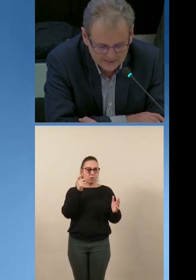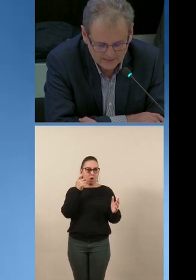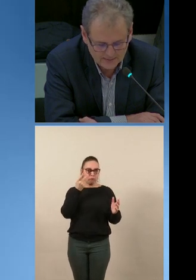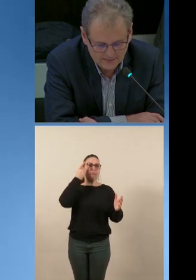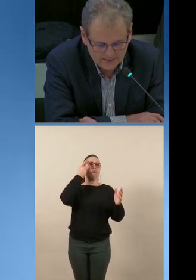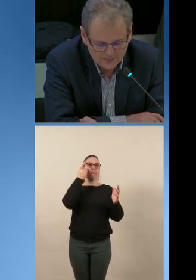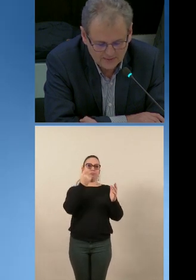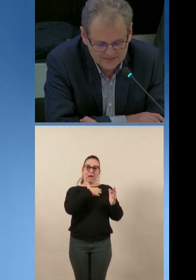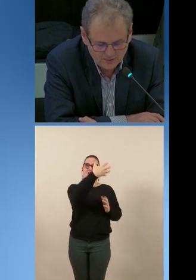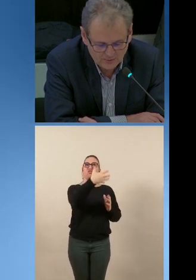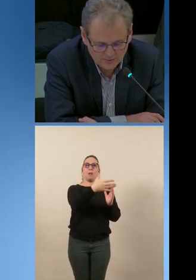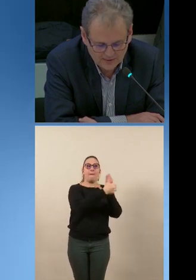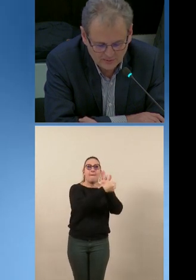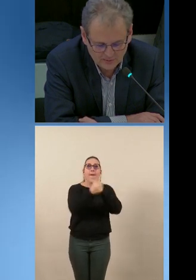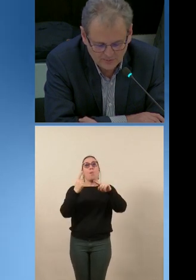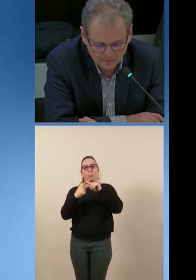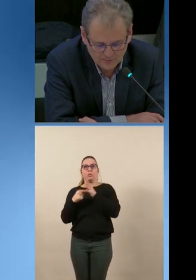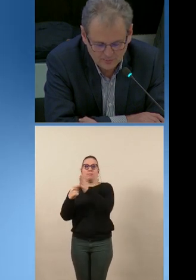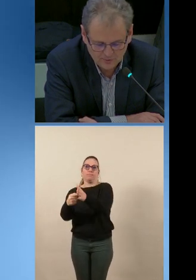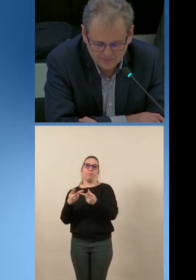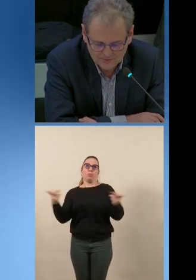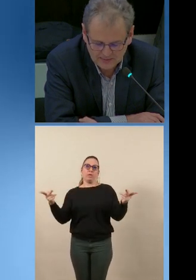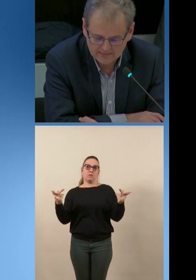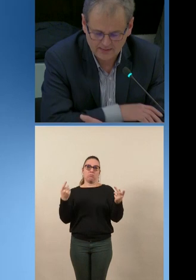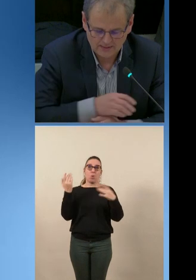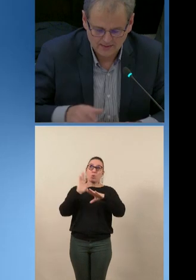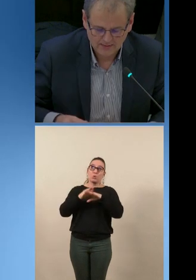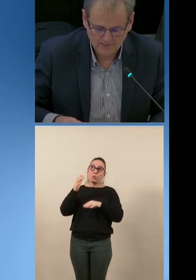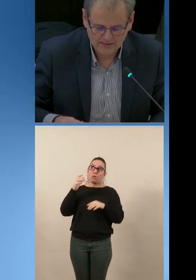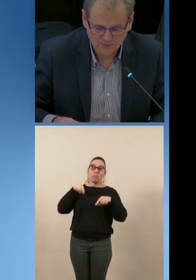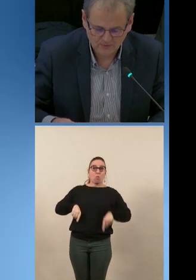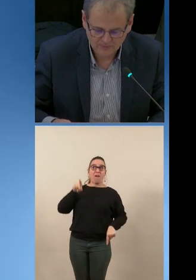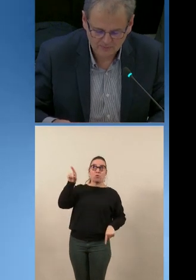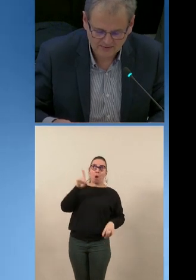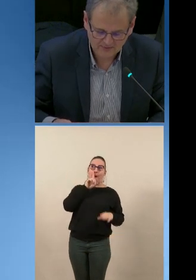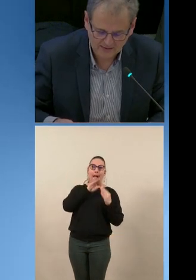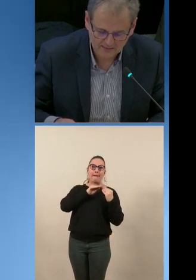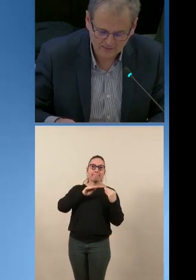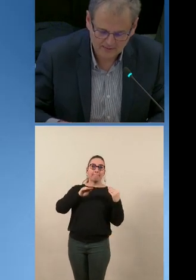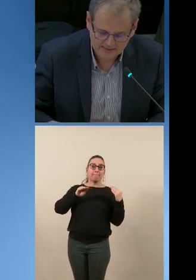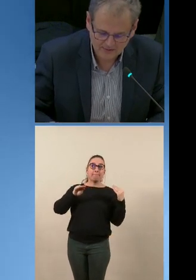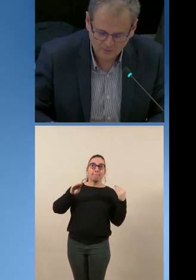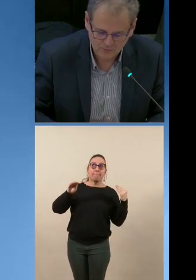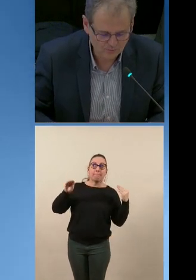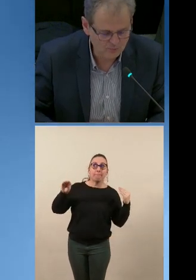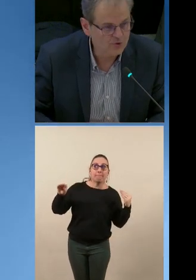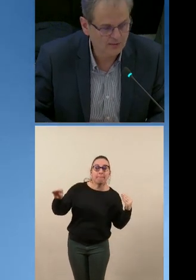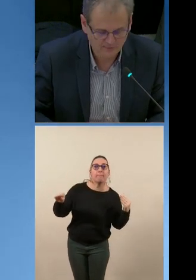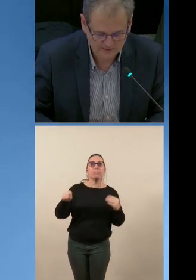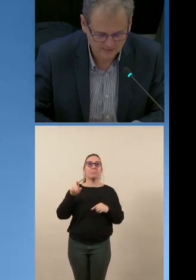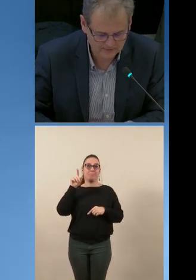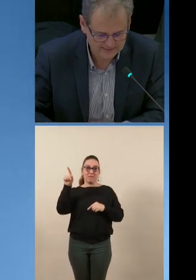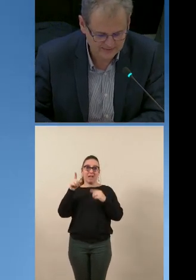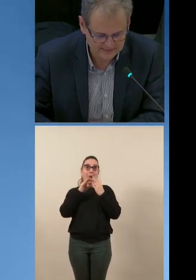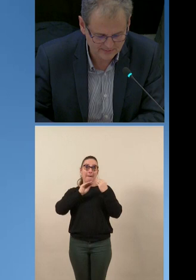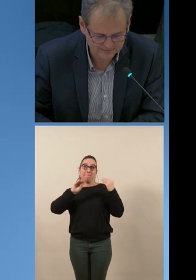public pour l'instant on voit bien que le gouvernement ne donne pas suite mais nous savons ici que l'inaction coûte plus cher en fait